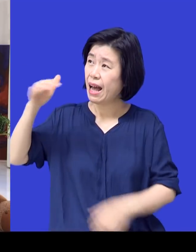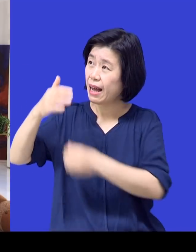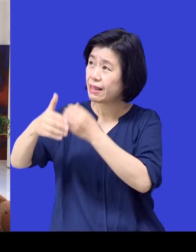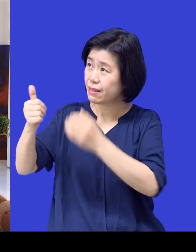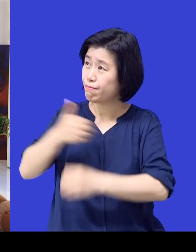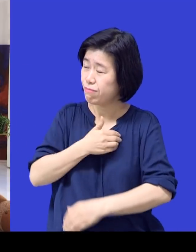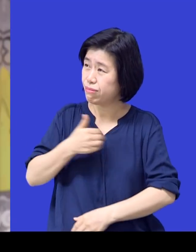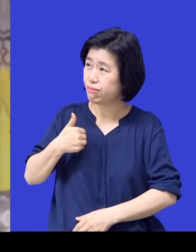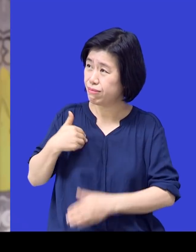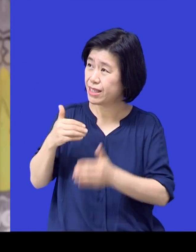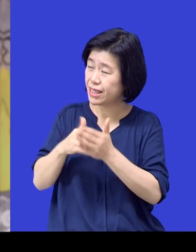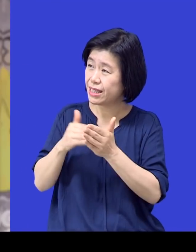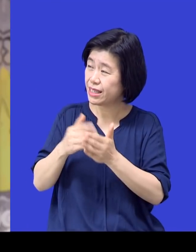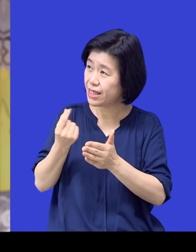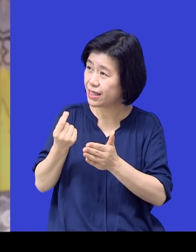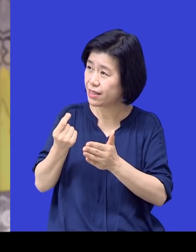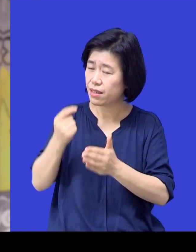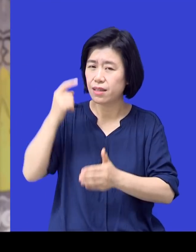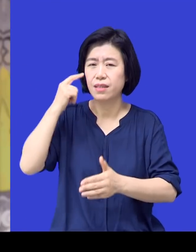예.